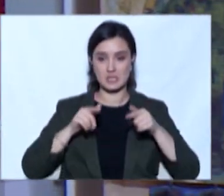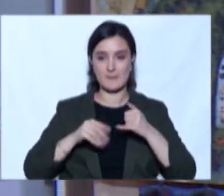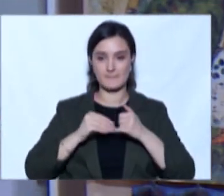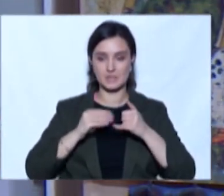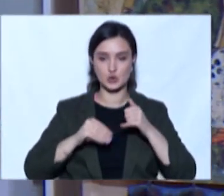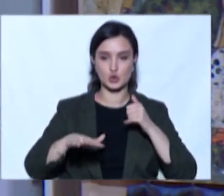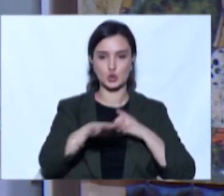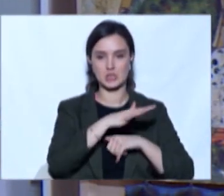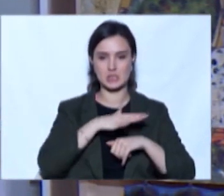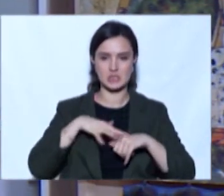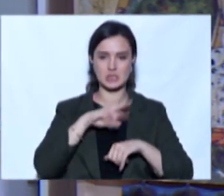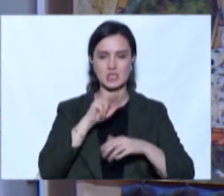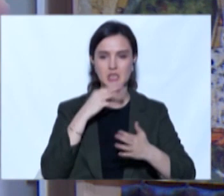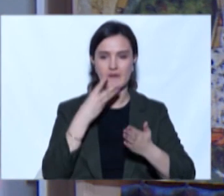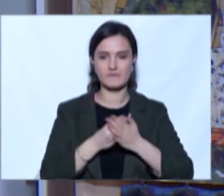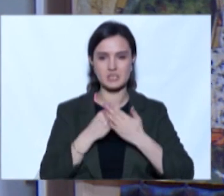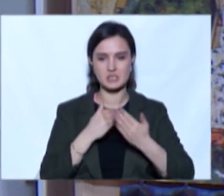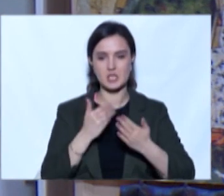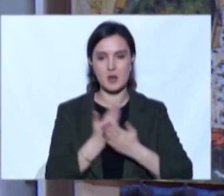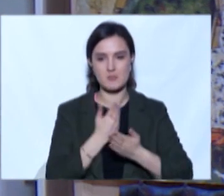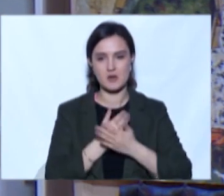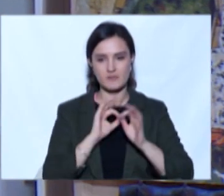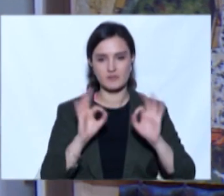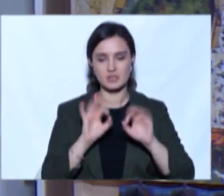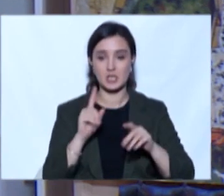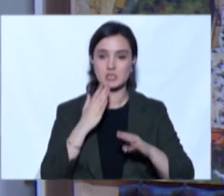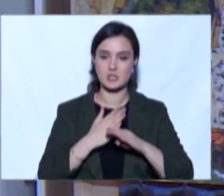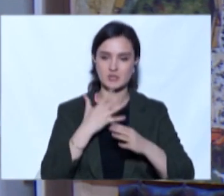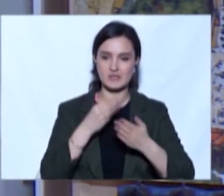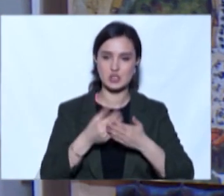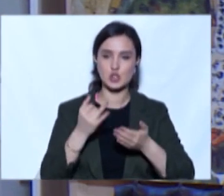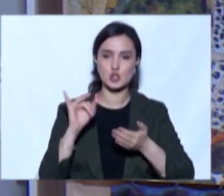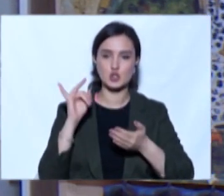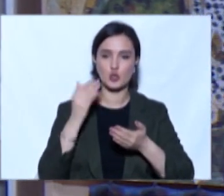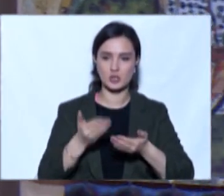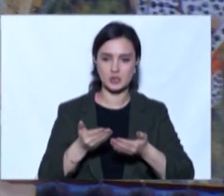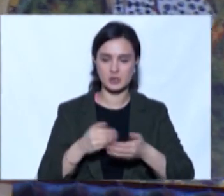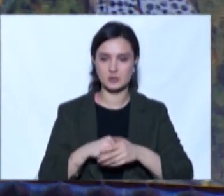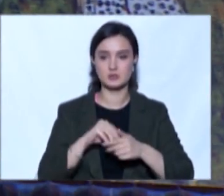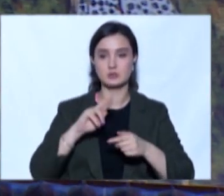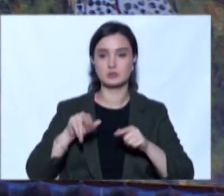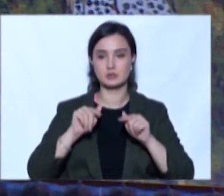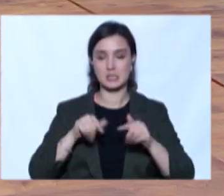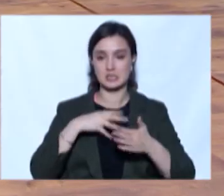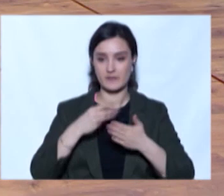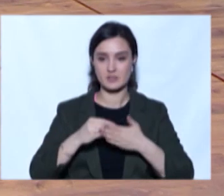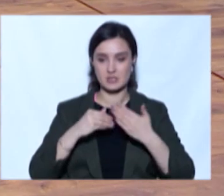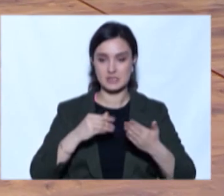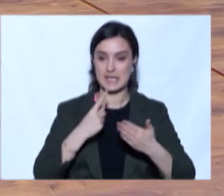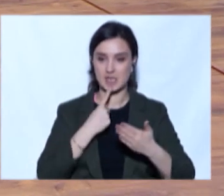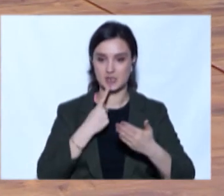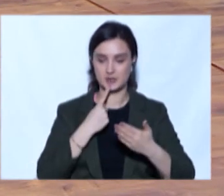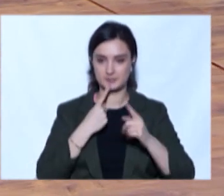და გამორჩეული არის თავისი ამბავით, რაც აქვს, თავისი ისტორიით და თავისი